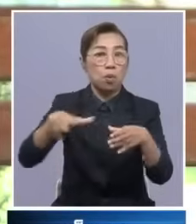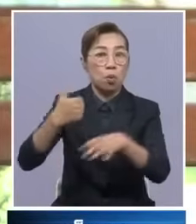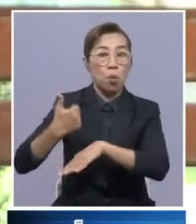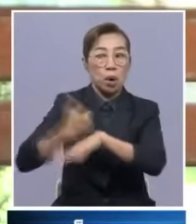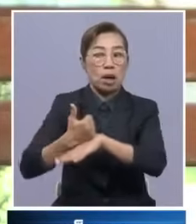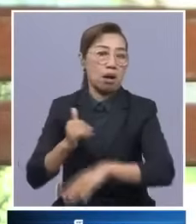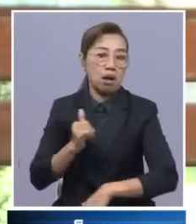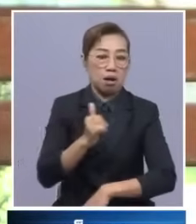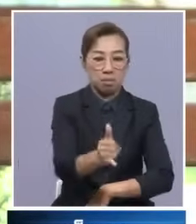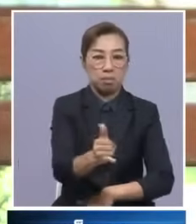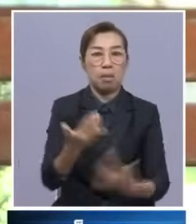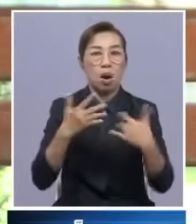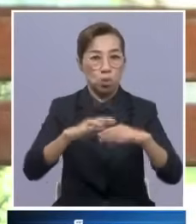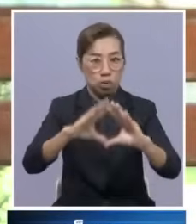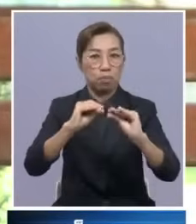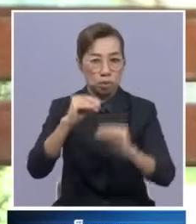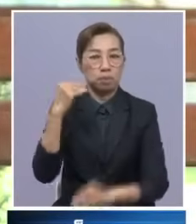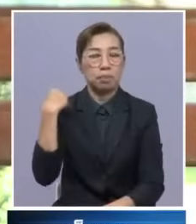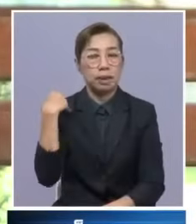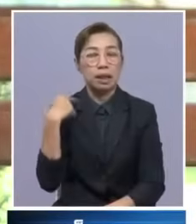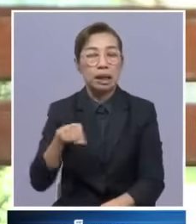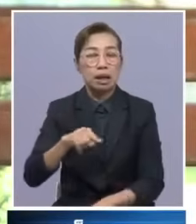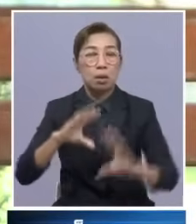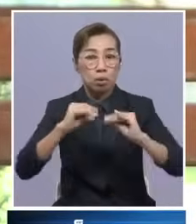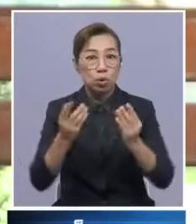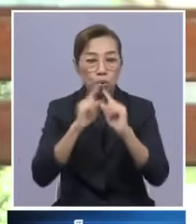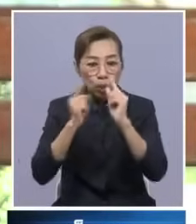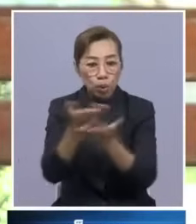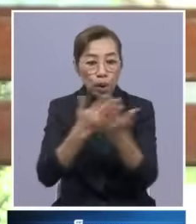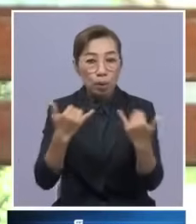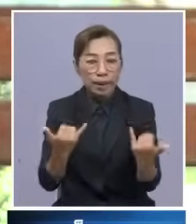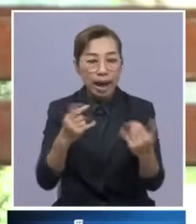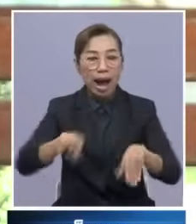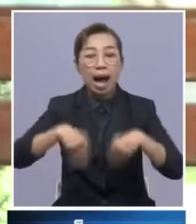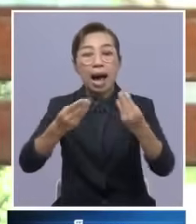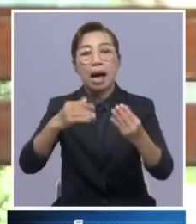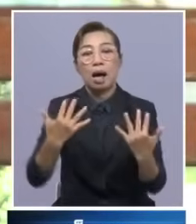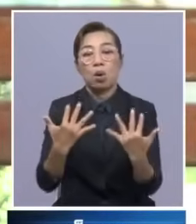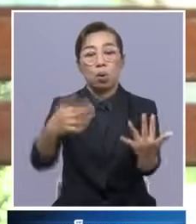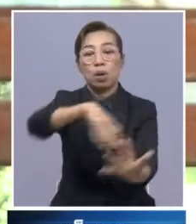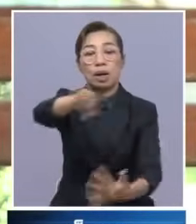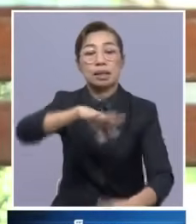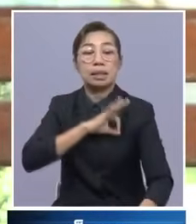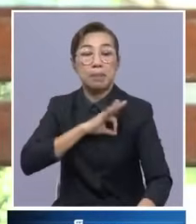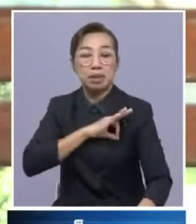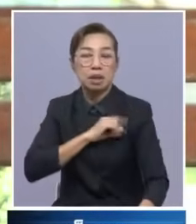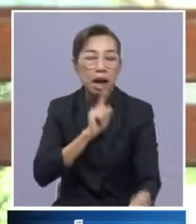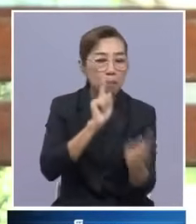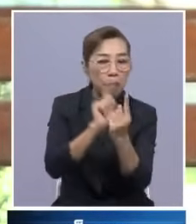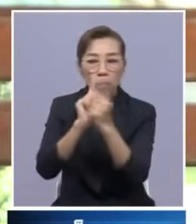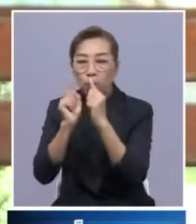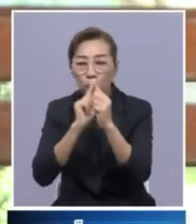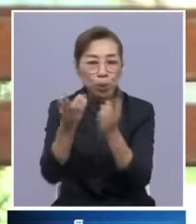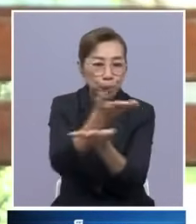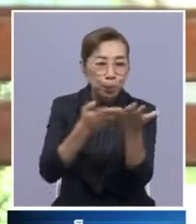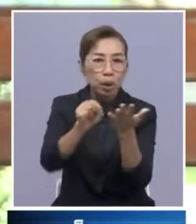ไทยเนี่ยมาร่วมงานนะคะโดยการสัมมนาวันนี้ก็จะเป็นการเปิดให้สมาชิกพรรคภายในพรรคได้มาพบปะหารือกันเ